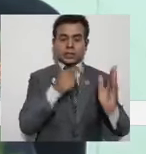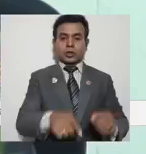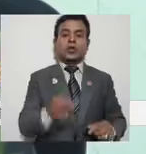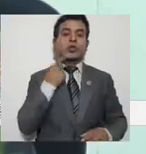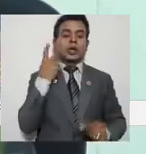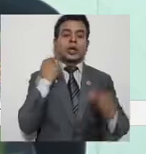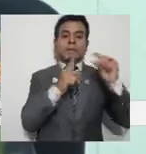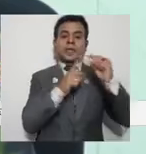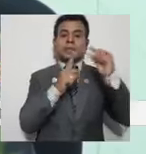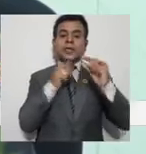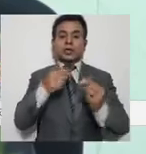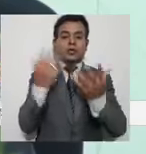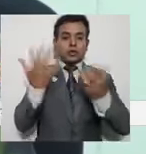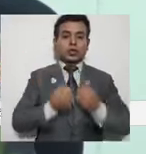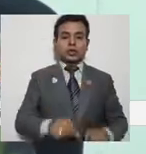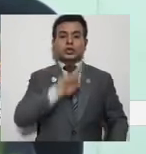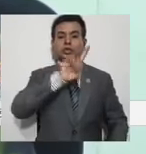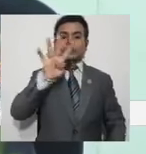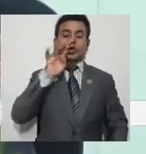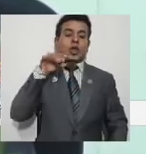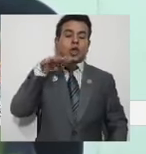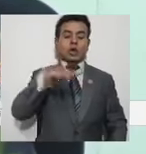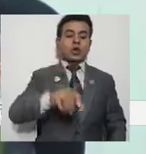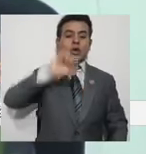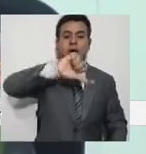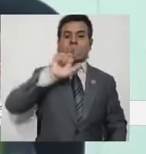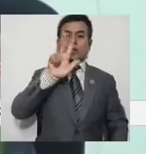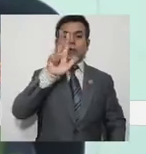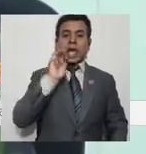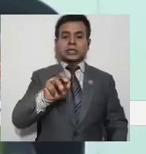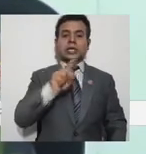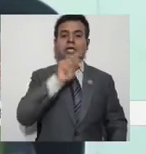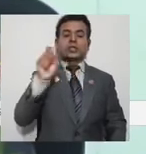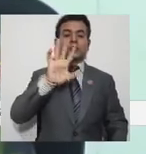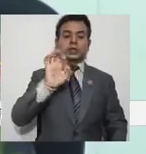11,68,248টি এবং বর্তমানে মজুদ রয়েছে আমাদের